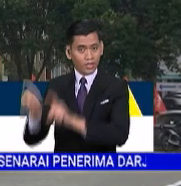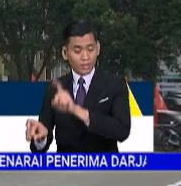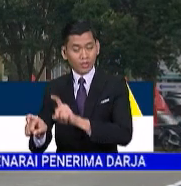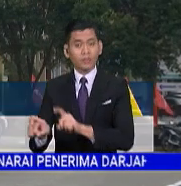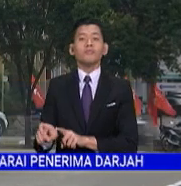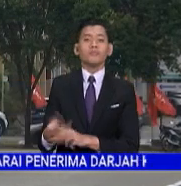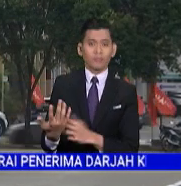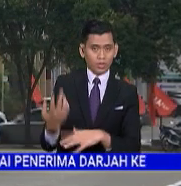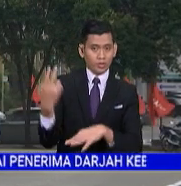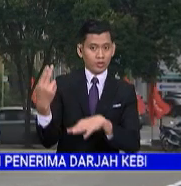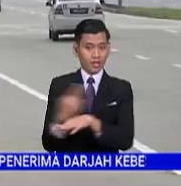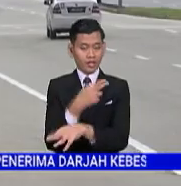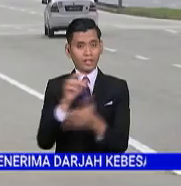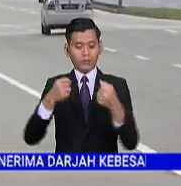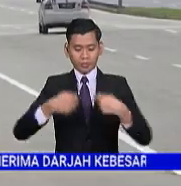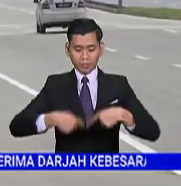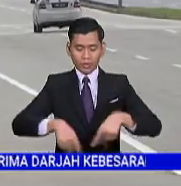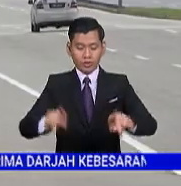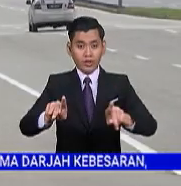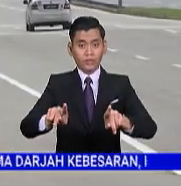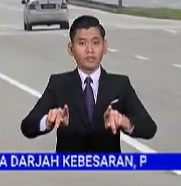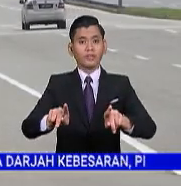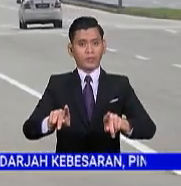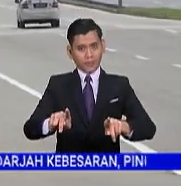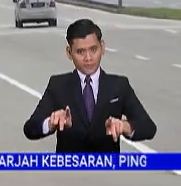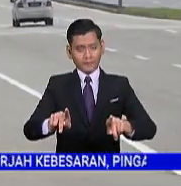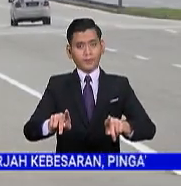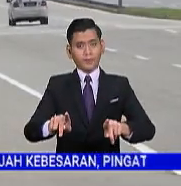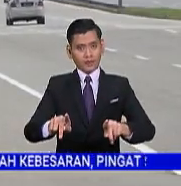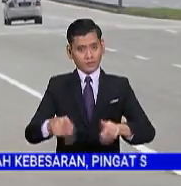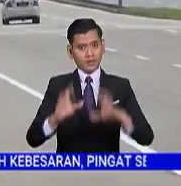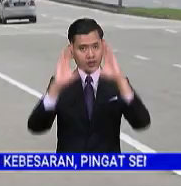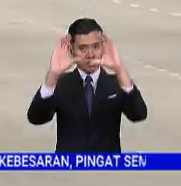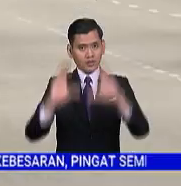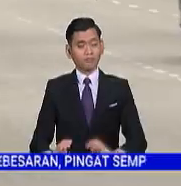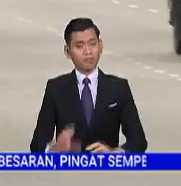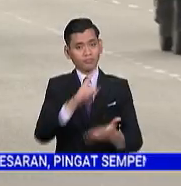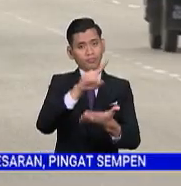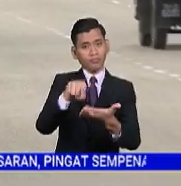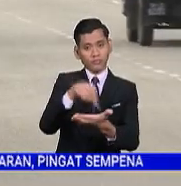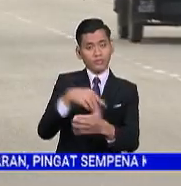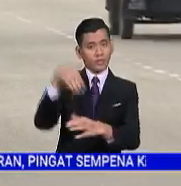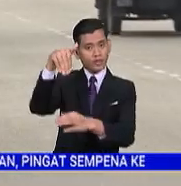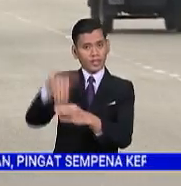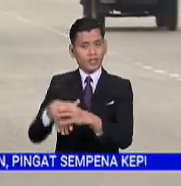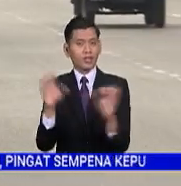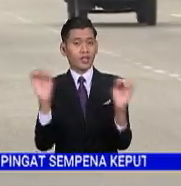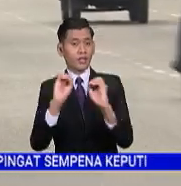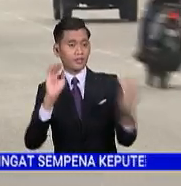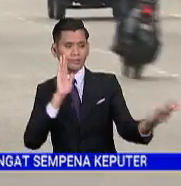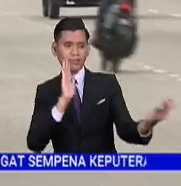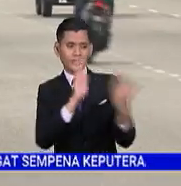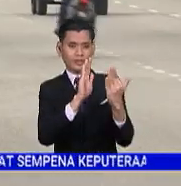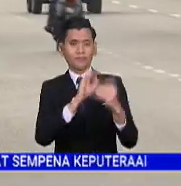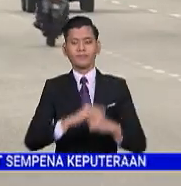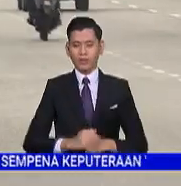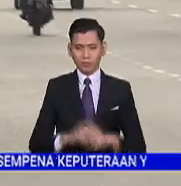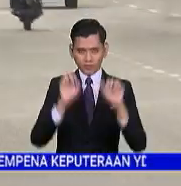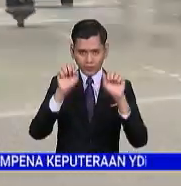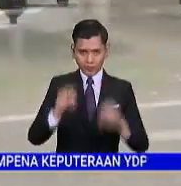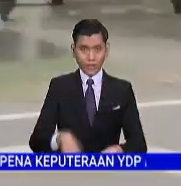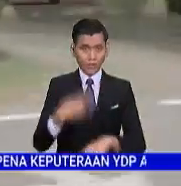hala dapat memberi peluang kepada calon berinteraksi langsung dengan pengundi walaupun tanpa bersemuka secara